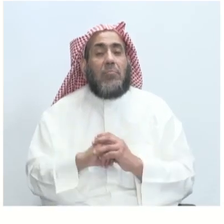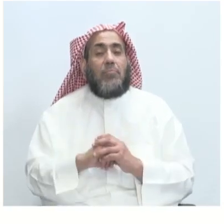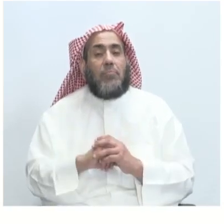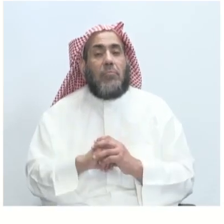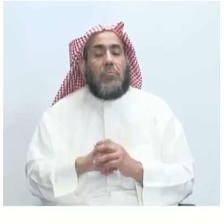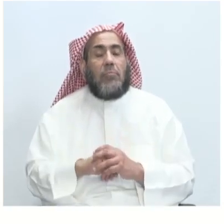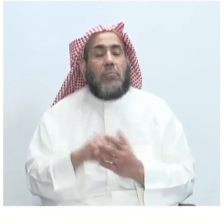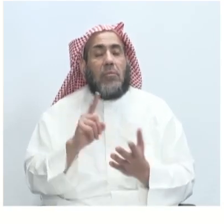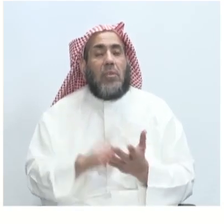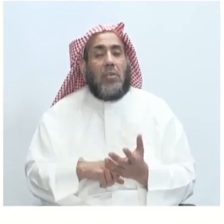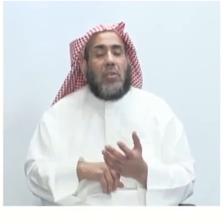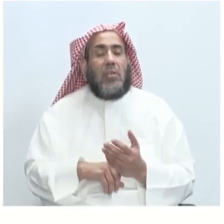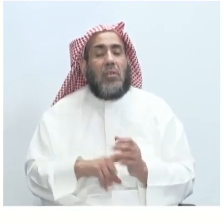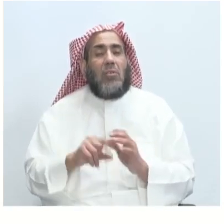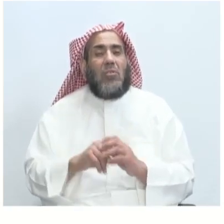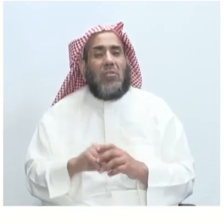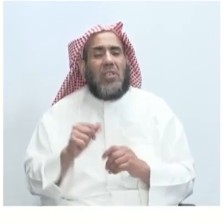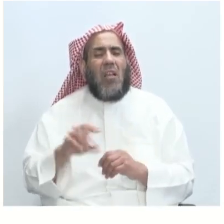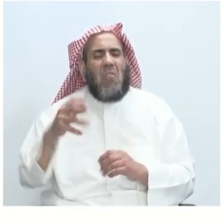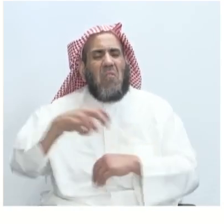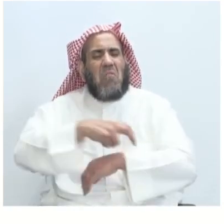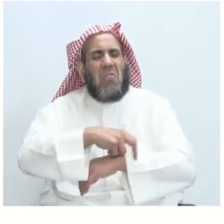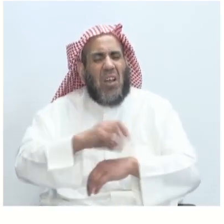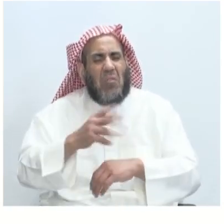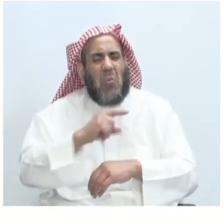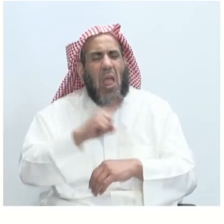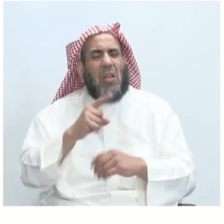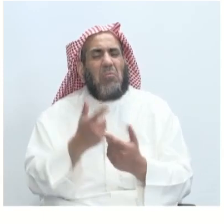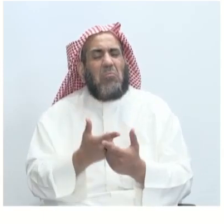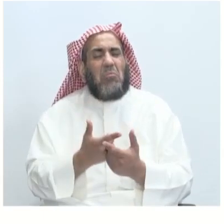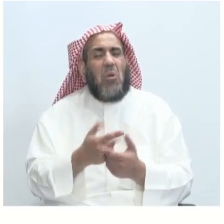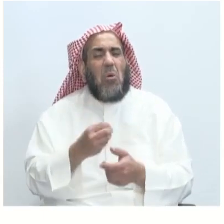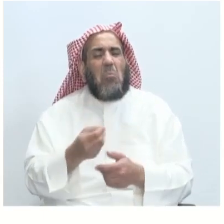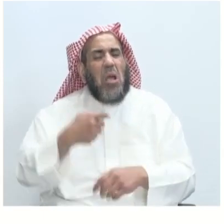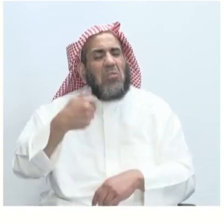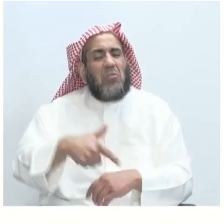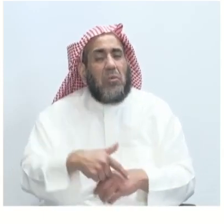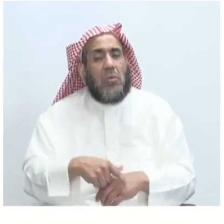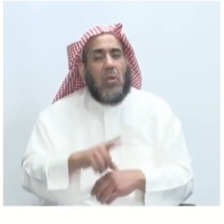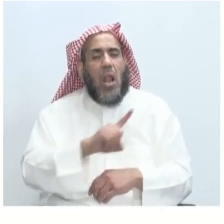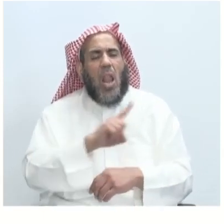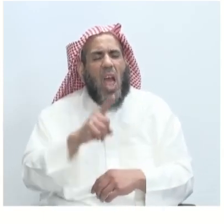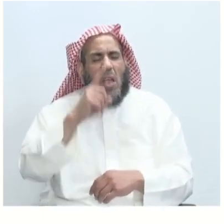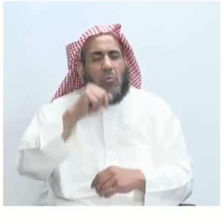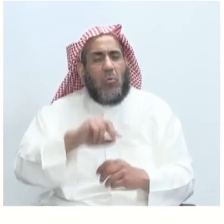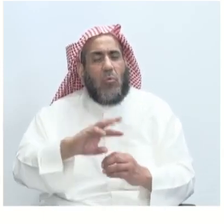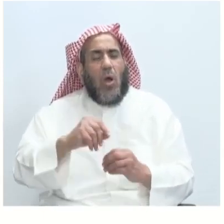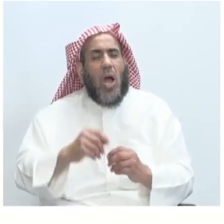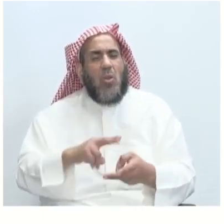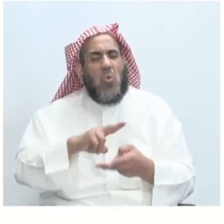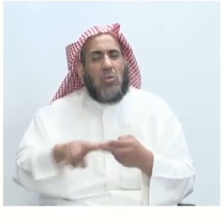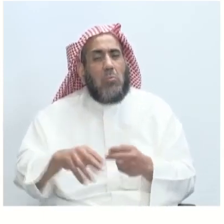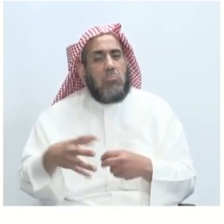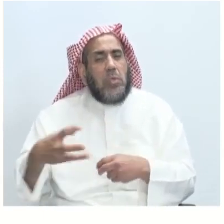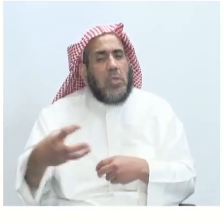ان الفقره الذي يعانيه سالم والذي لا يجد احيانا ما يصرفه لا يجب ان يعالجه